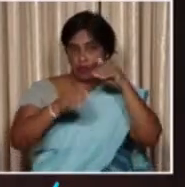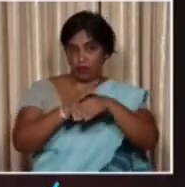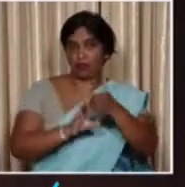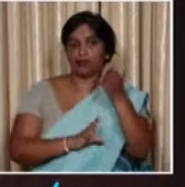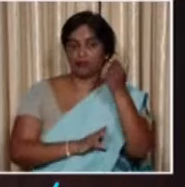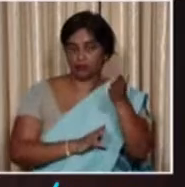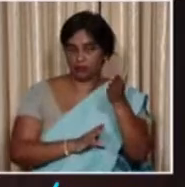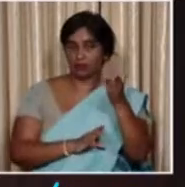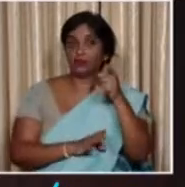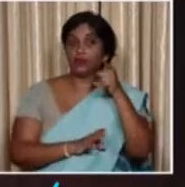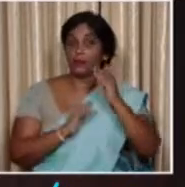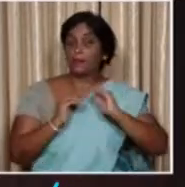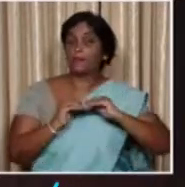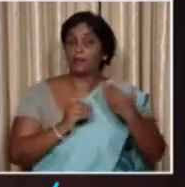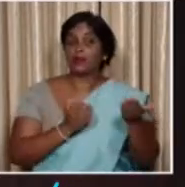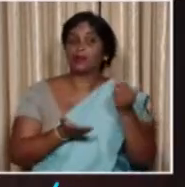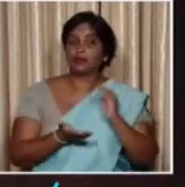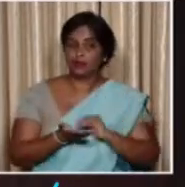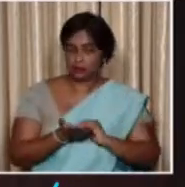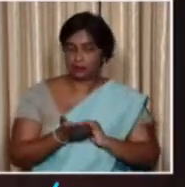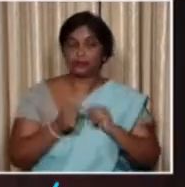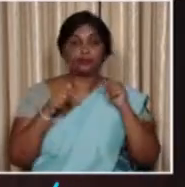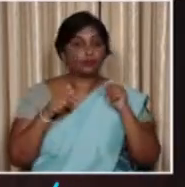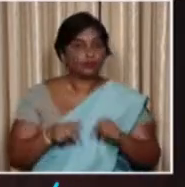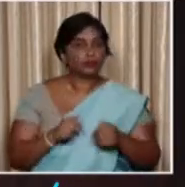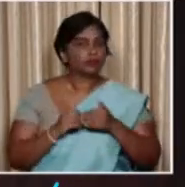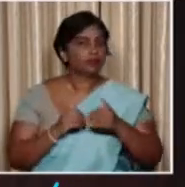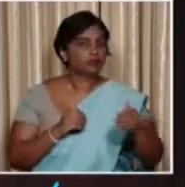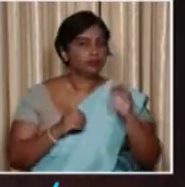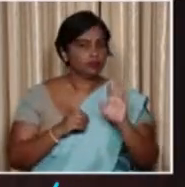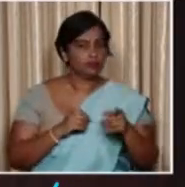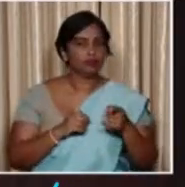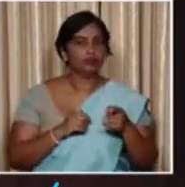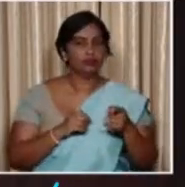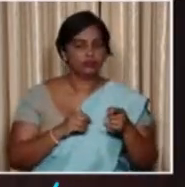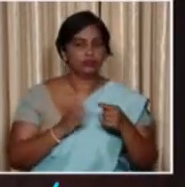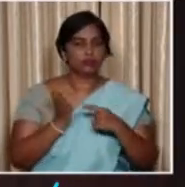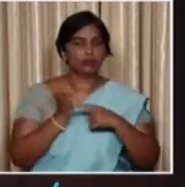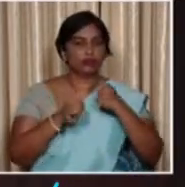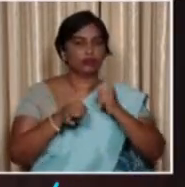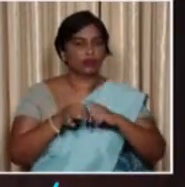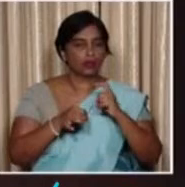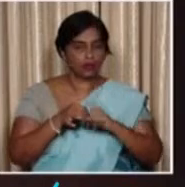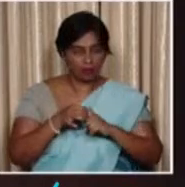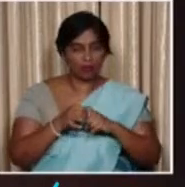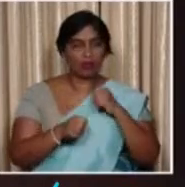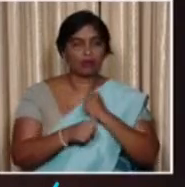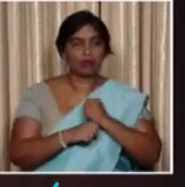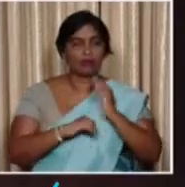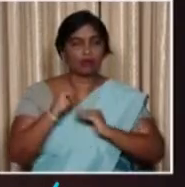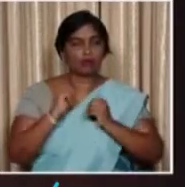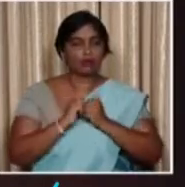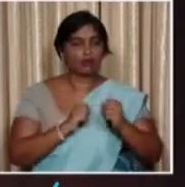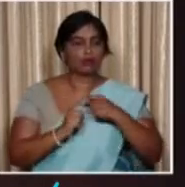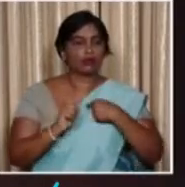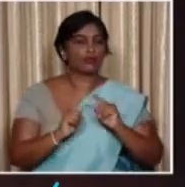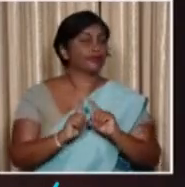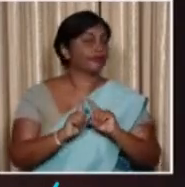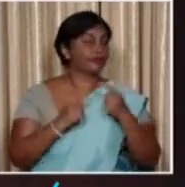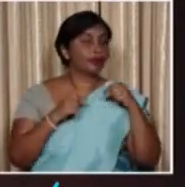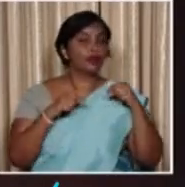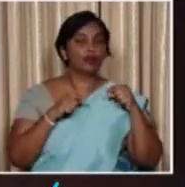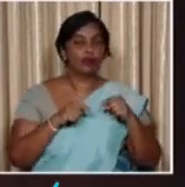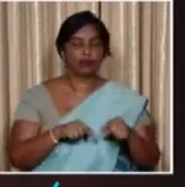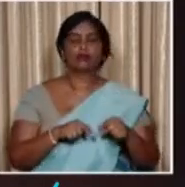නිසා එදායින් පස්සේ ගරු කතානායකතුමනි දැන් වෙලා තියෙන්නේ ප්‍රසම්පාදන රජයේ ප්‍රසම්පාදන ක්‍රියාවලියට වෙනස් විදියට තමයි දැන්